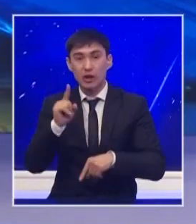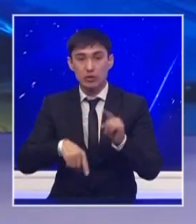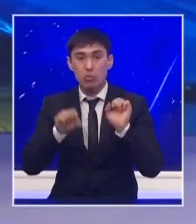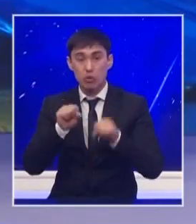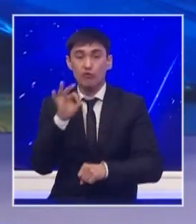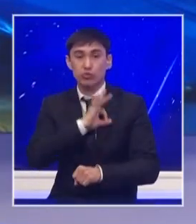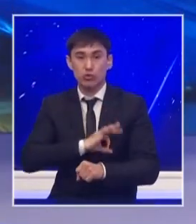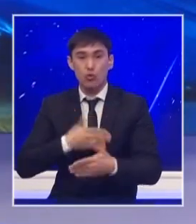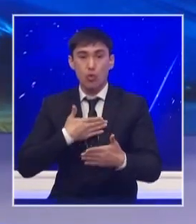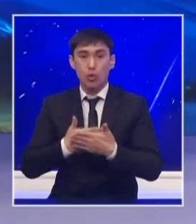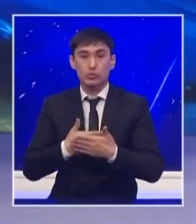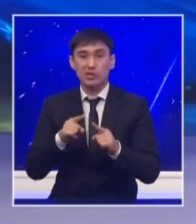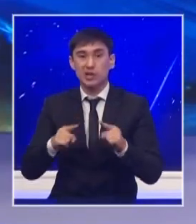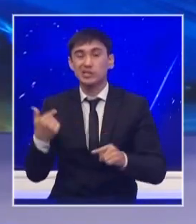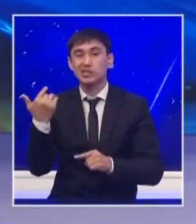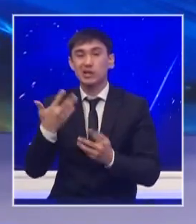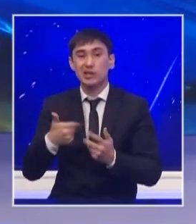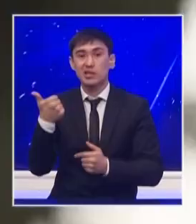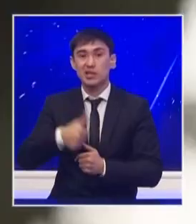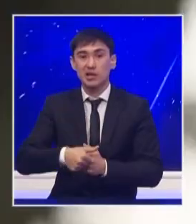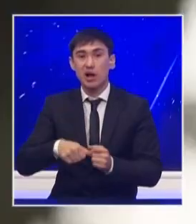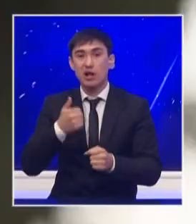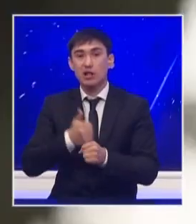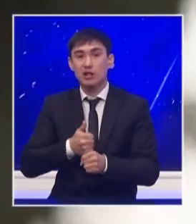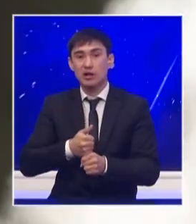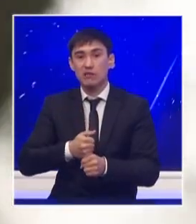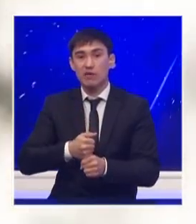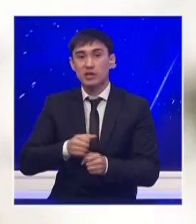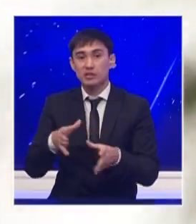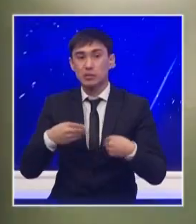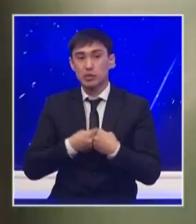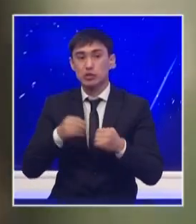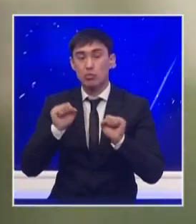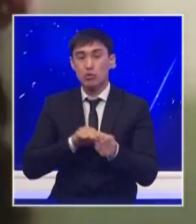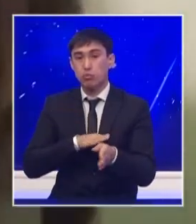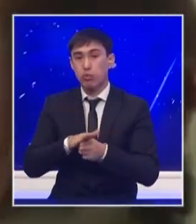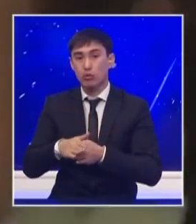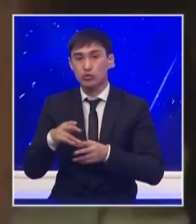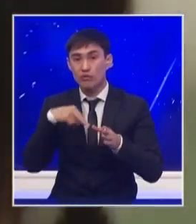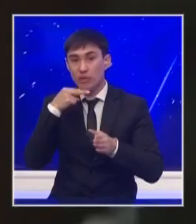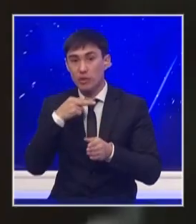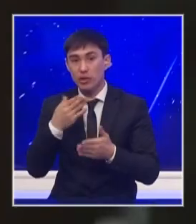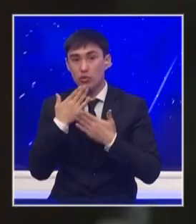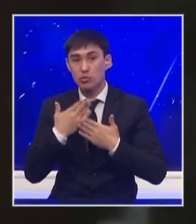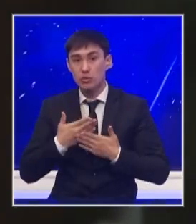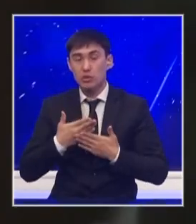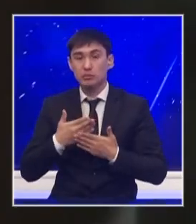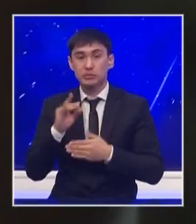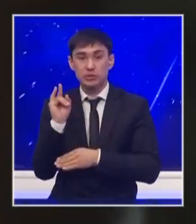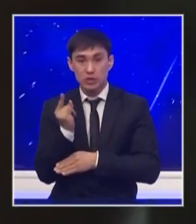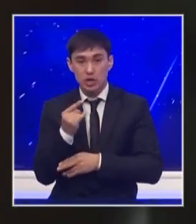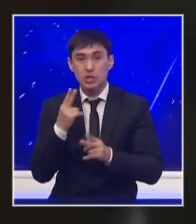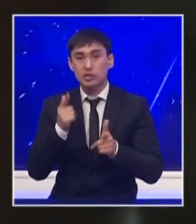отпуском длящимся несколько недель в этот период глава семейства сможет полностью сконцентрировать свое внимание на любимом Чаде